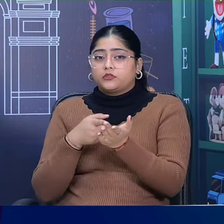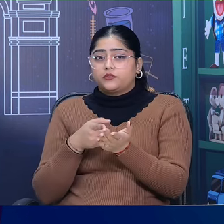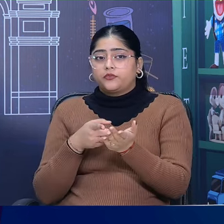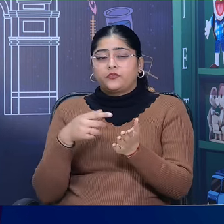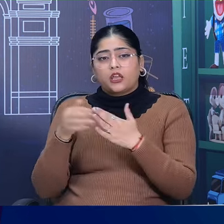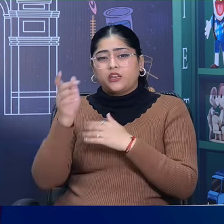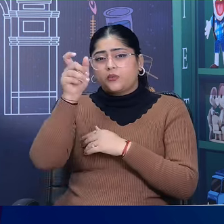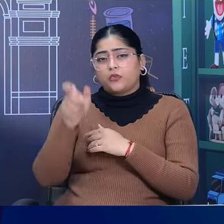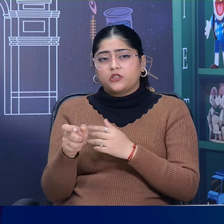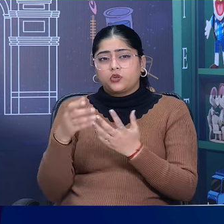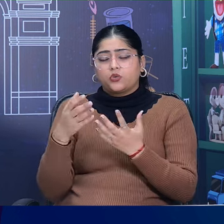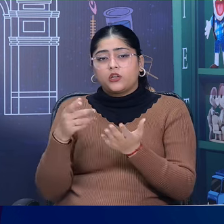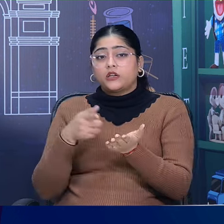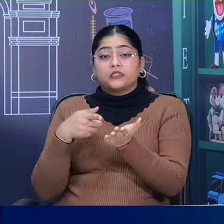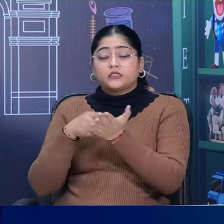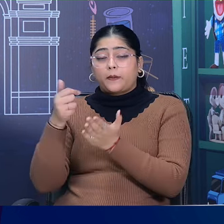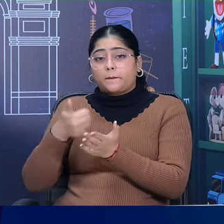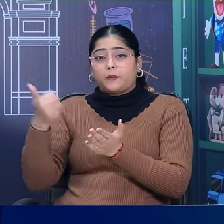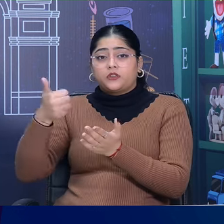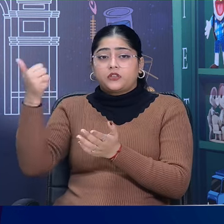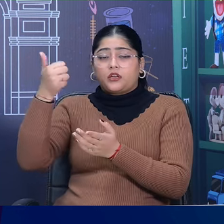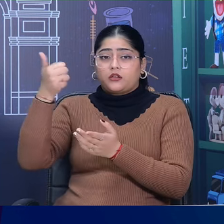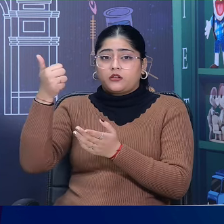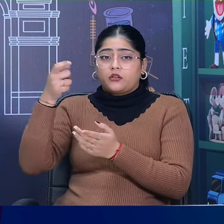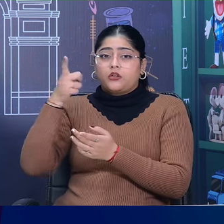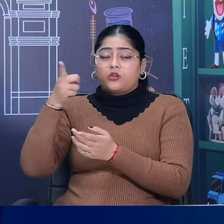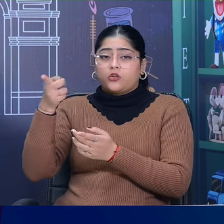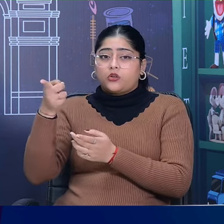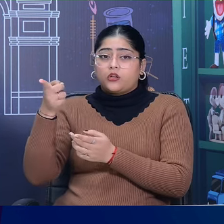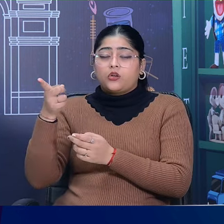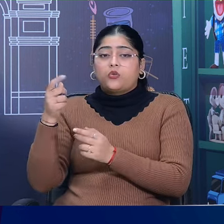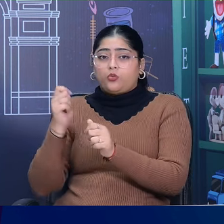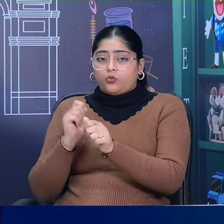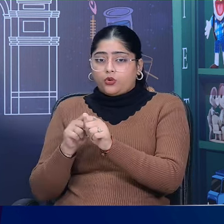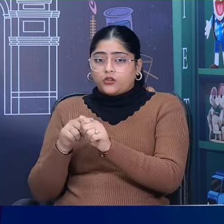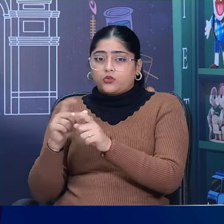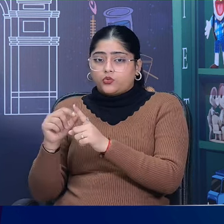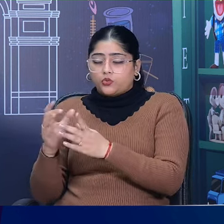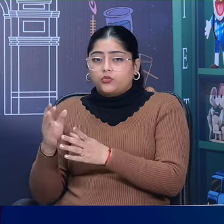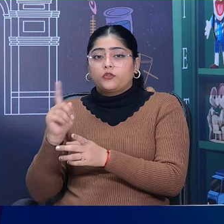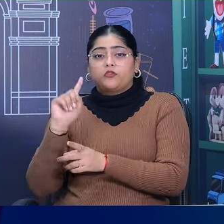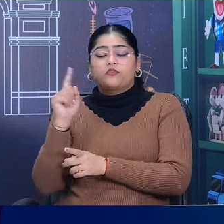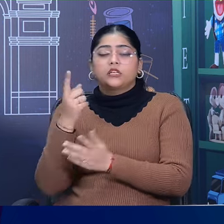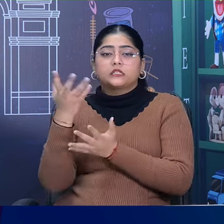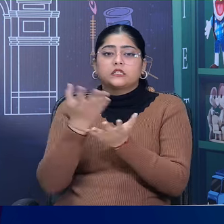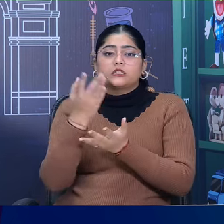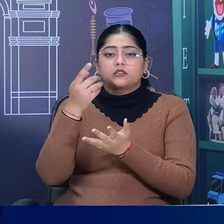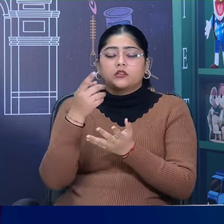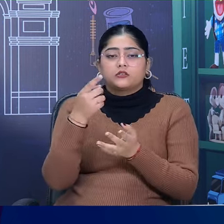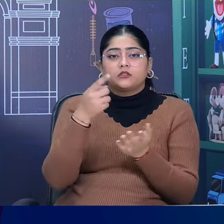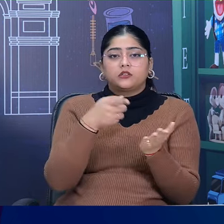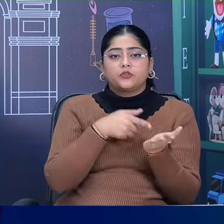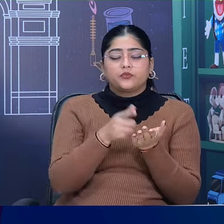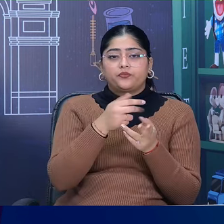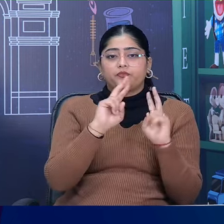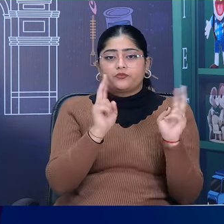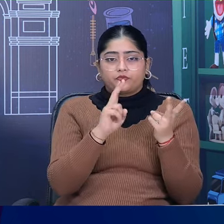पंचायत लाइट लगवाना चाहती है तो पहले ग्रामसभा में डिस्कशन होगा जी ग्रामसभा में कहा जाएगा कि जी हमारे पास पांच लाइटें लगवाने का